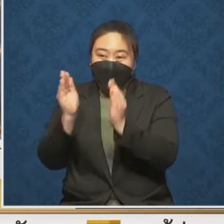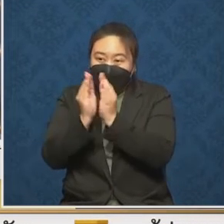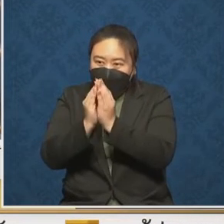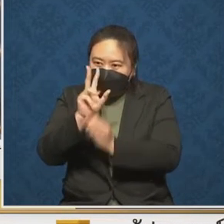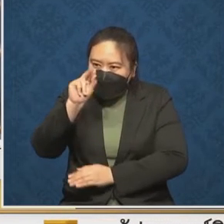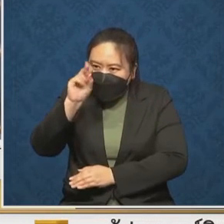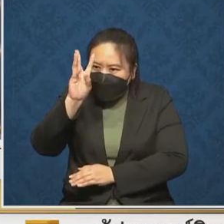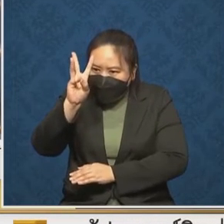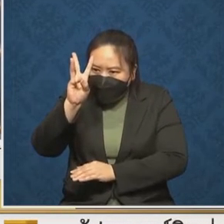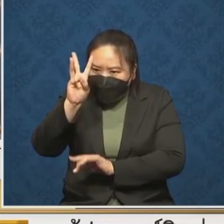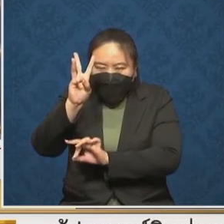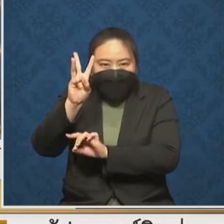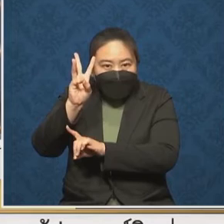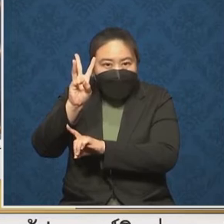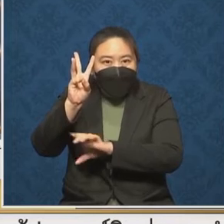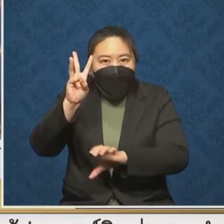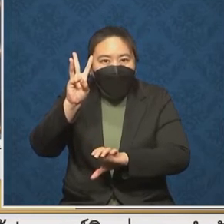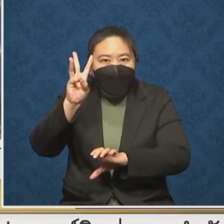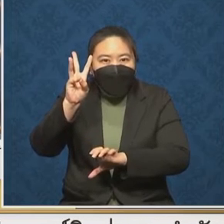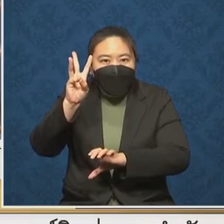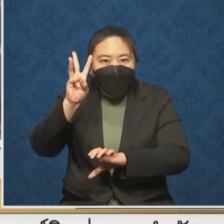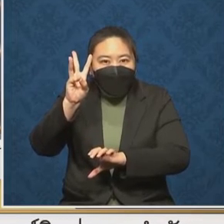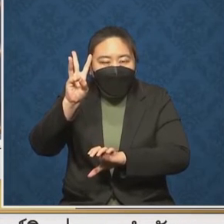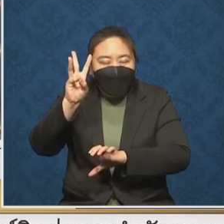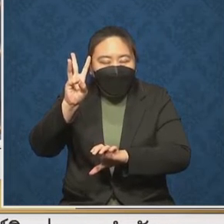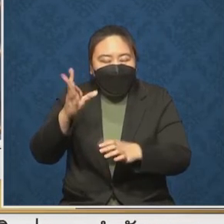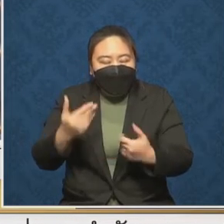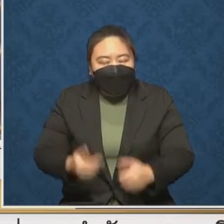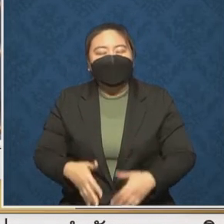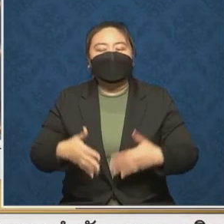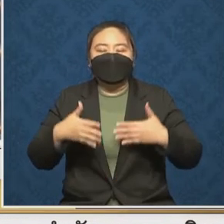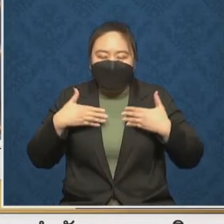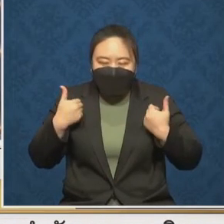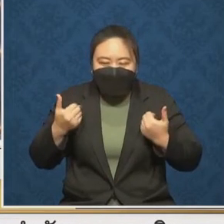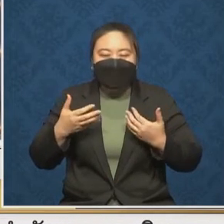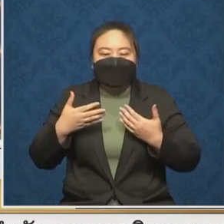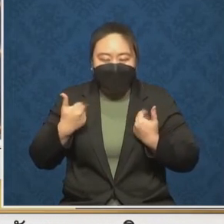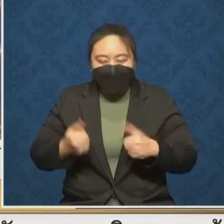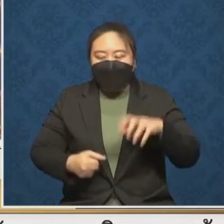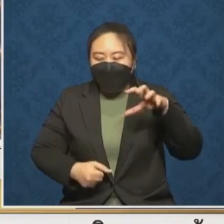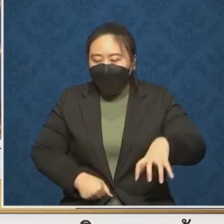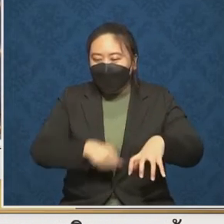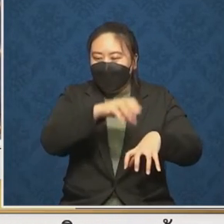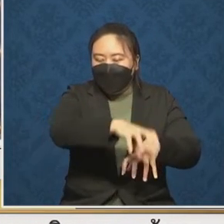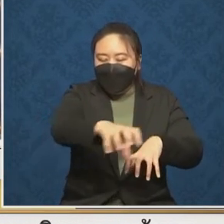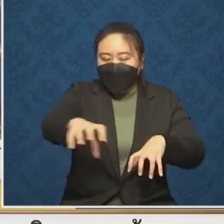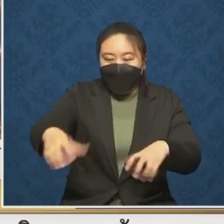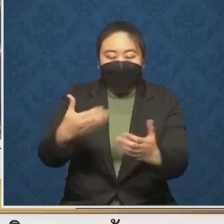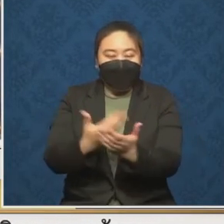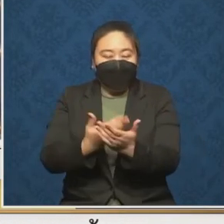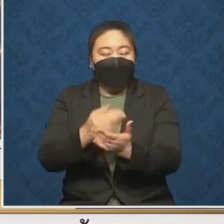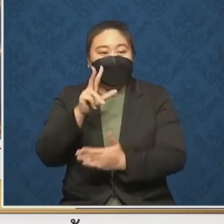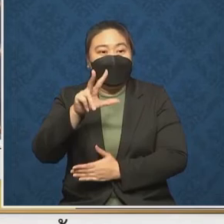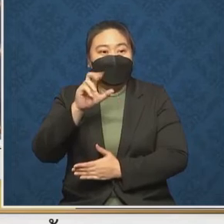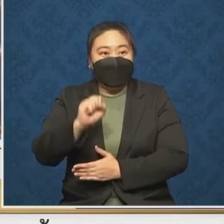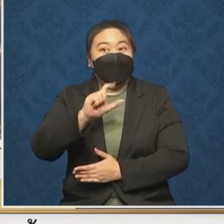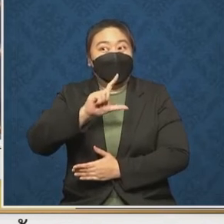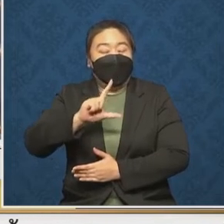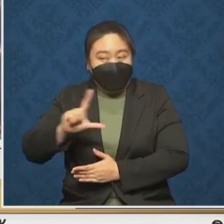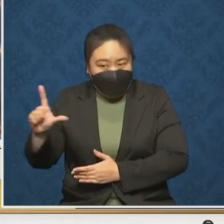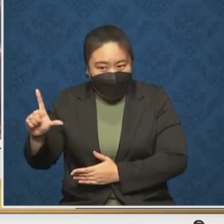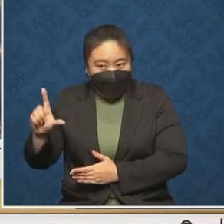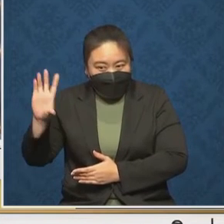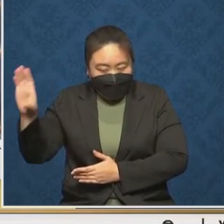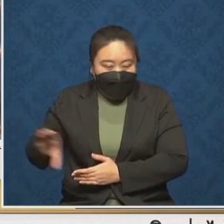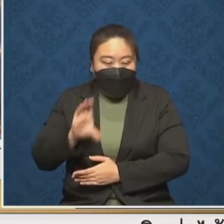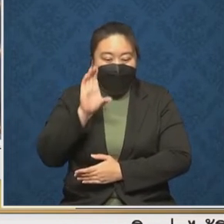็ดีใจก็บอกว่าทุกหน่วยกเอางประมาณที่ 300 สนฟ้ล้านจะไปใลปัหาก